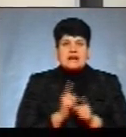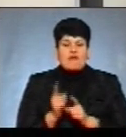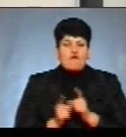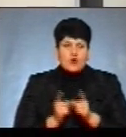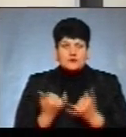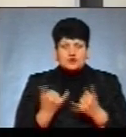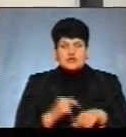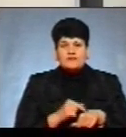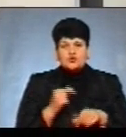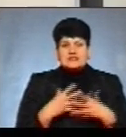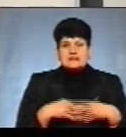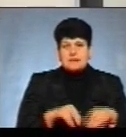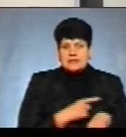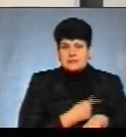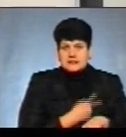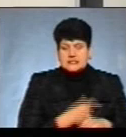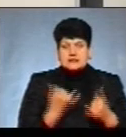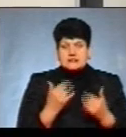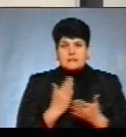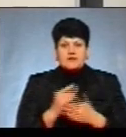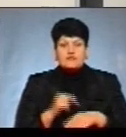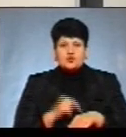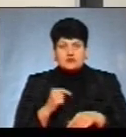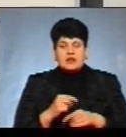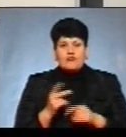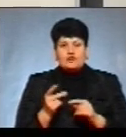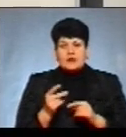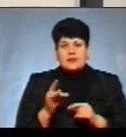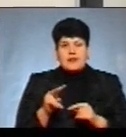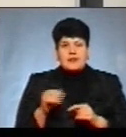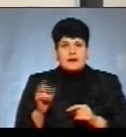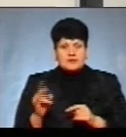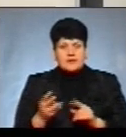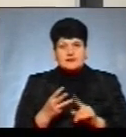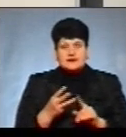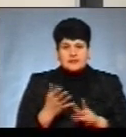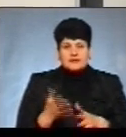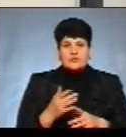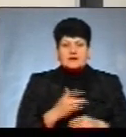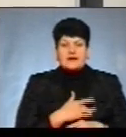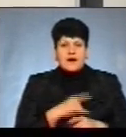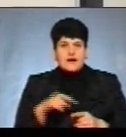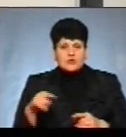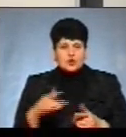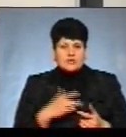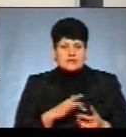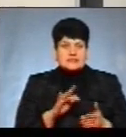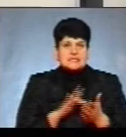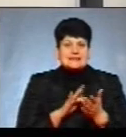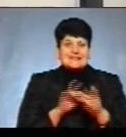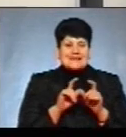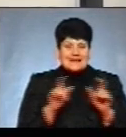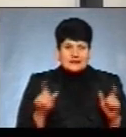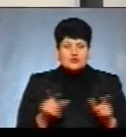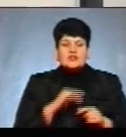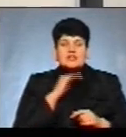І сьогодні перше відчули сімейна медицина, зараз має відчути вторинна ланка, третинний рівень, сьогодні у нас кардіоцентр, сьогодні